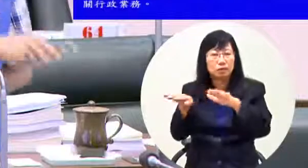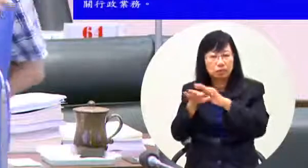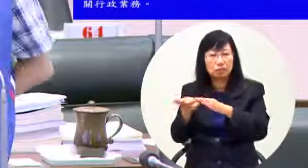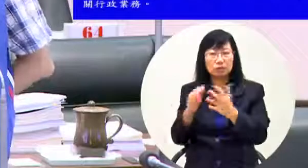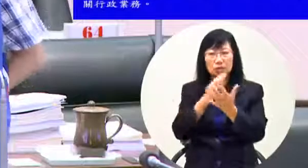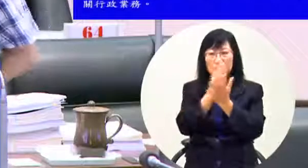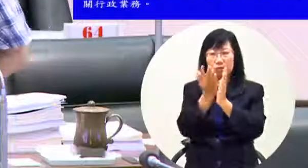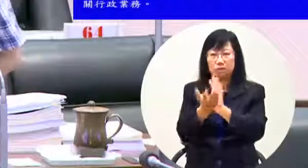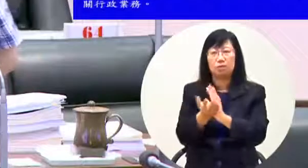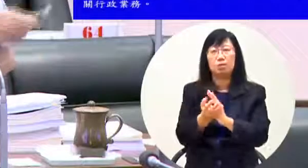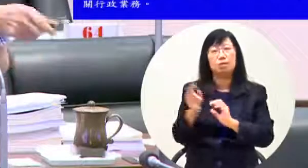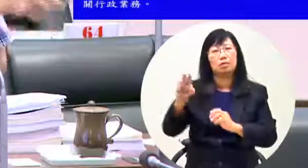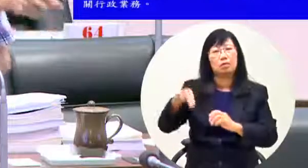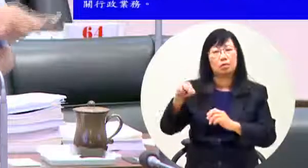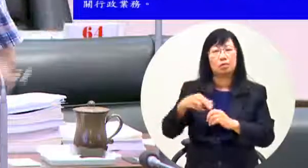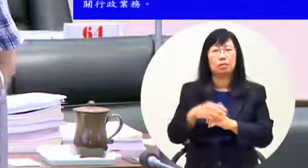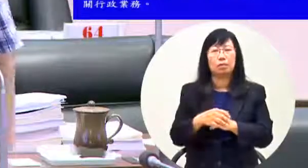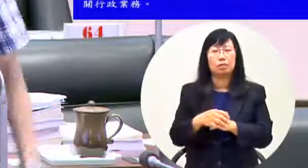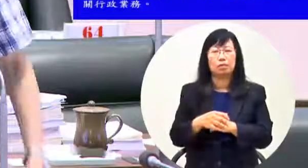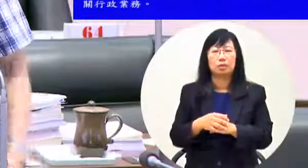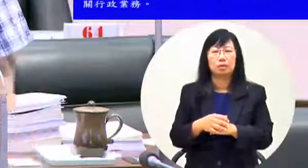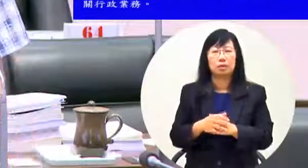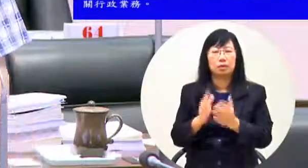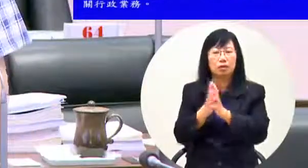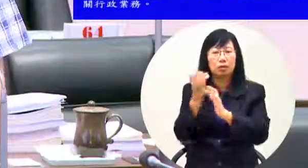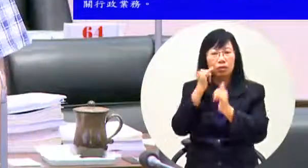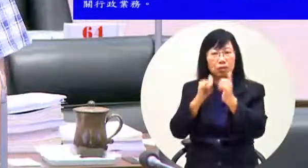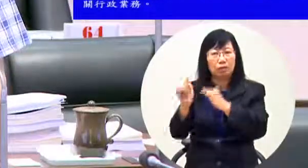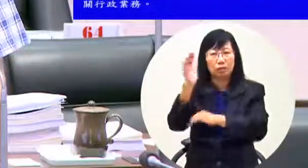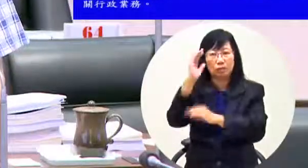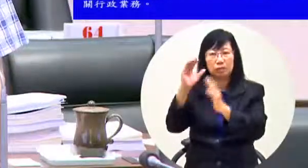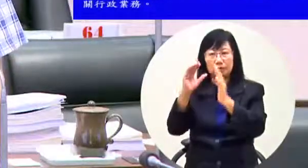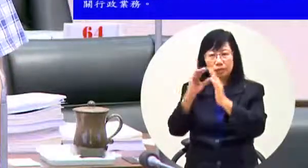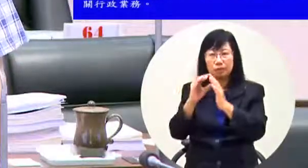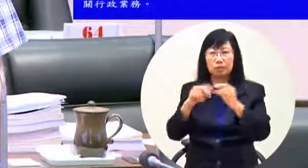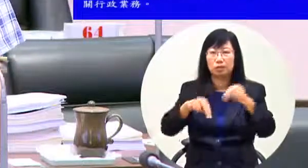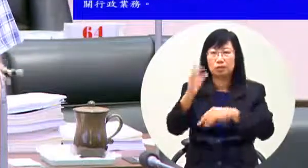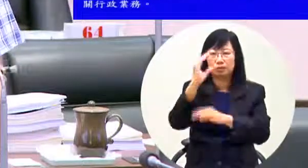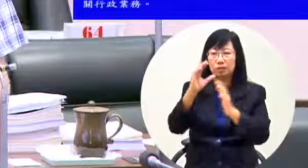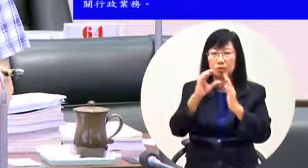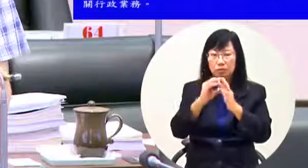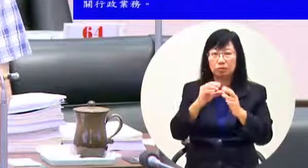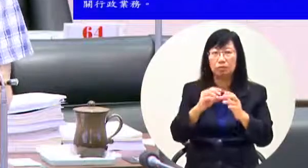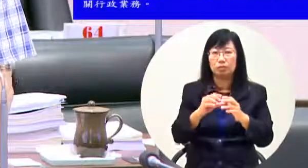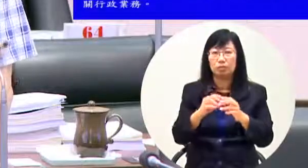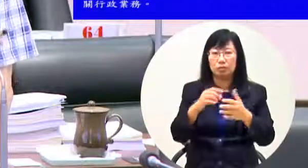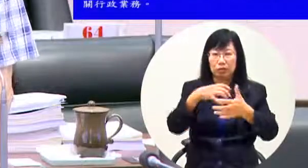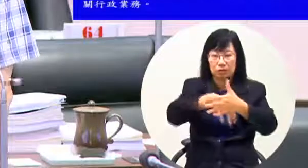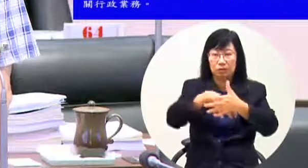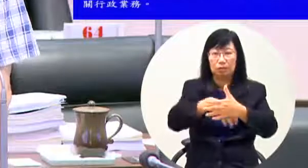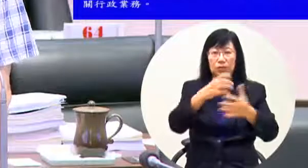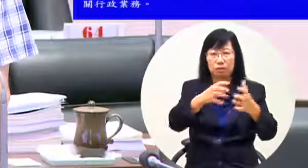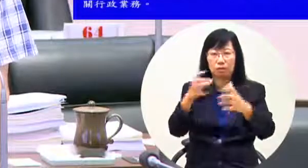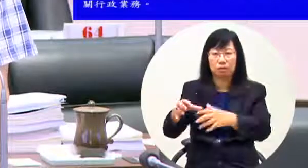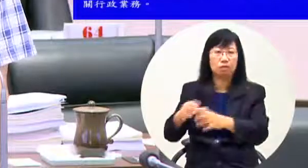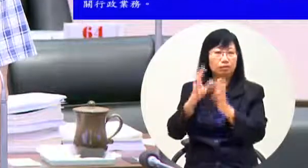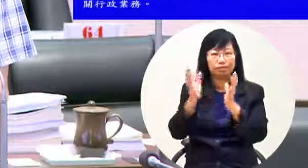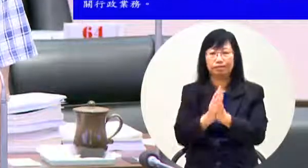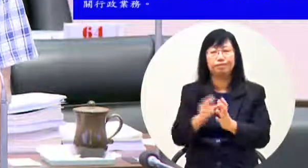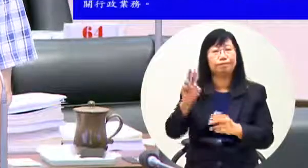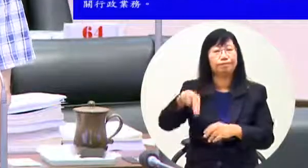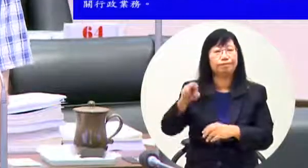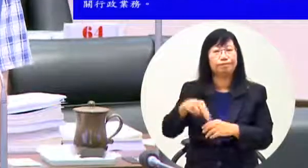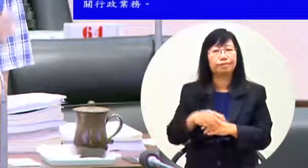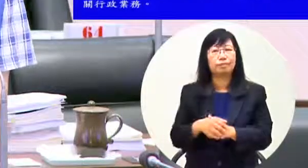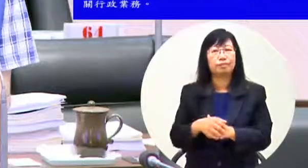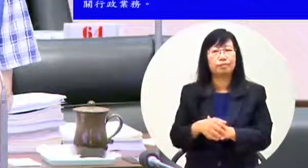的，从民政局、社会局到其他的什么局处都可以。市长，你是研考会，